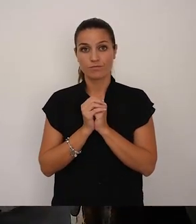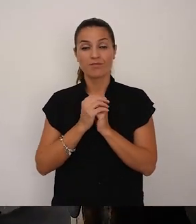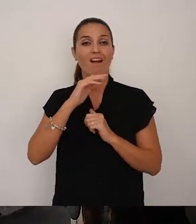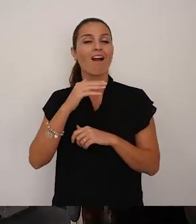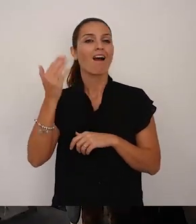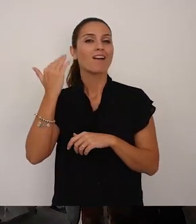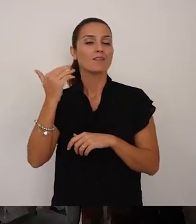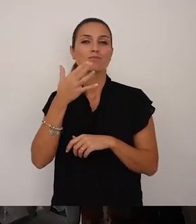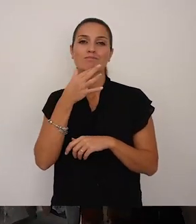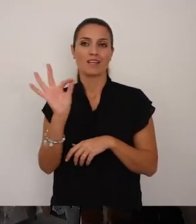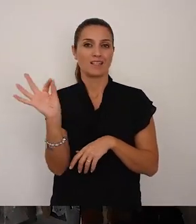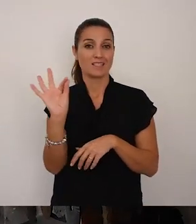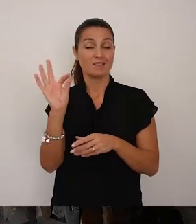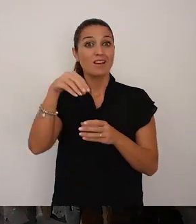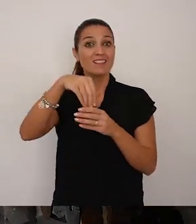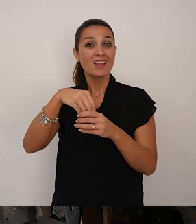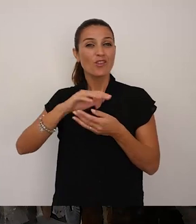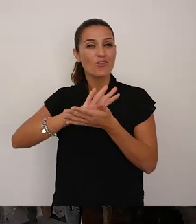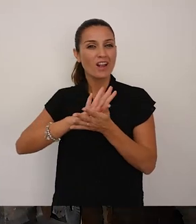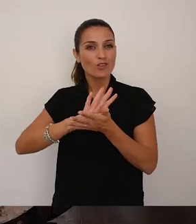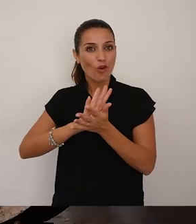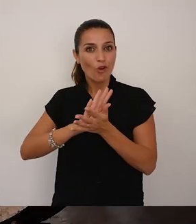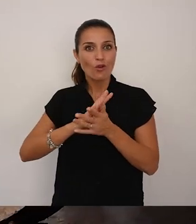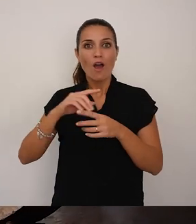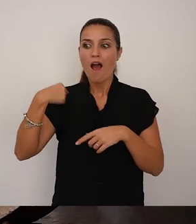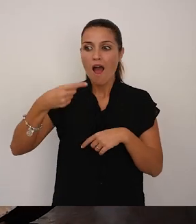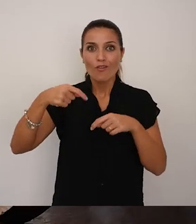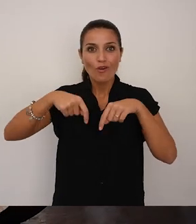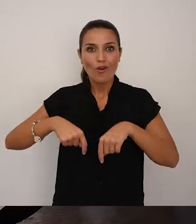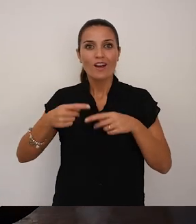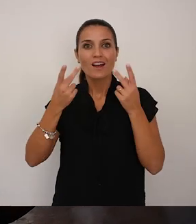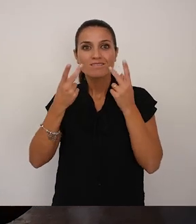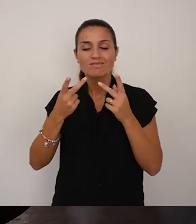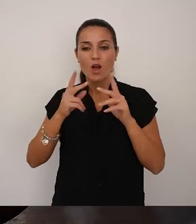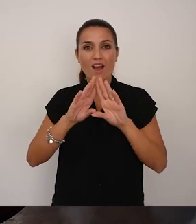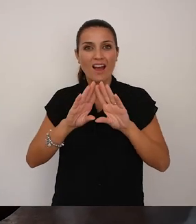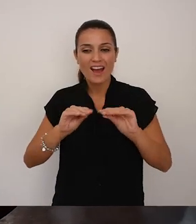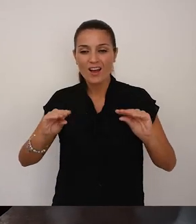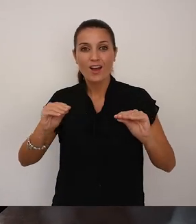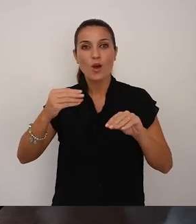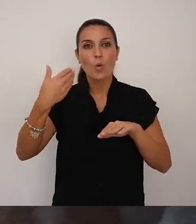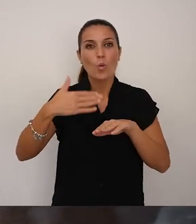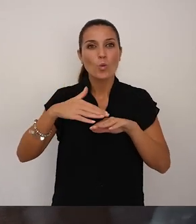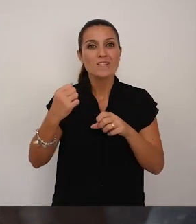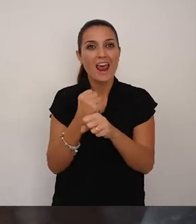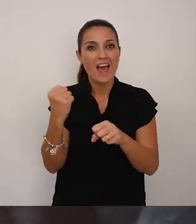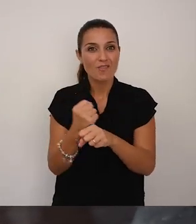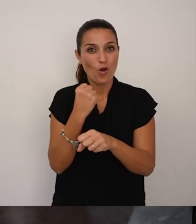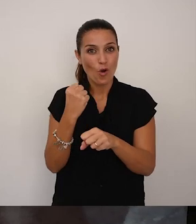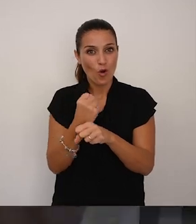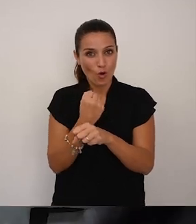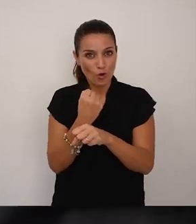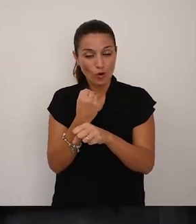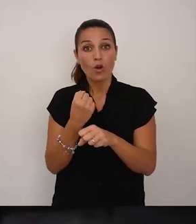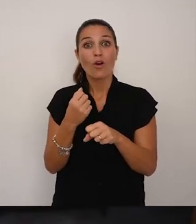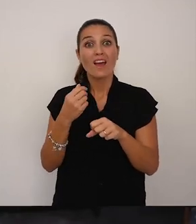Ricchi di fascino antico, i frantoi al loro interno conservano ancora le attrezzature per la spremitura delle olive, utilizzate nei secoli